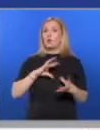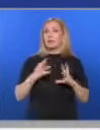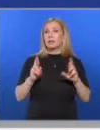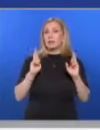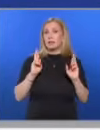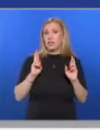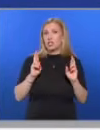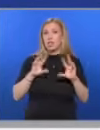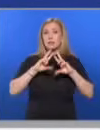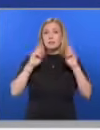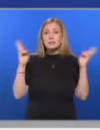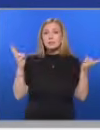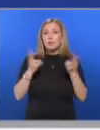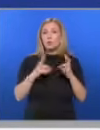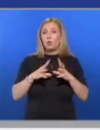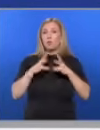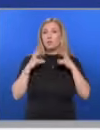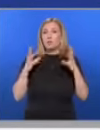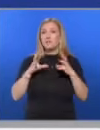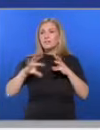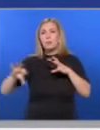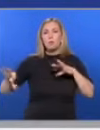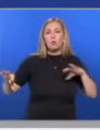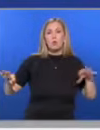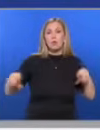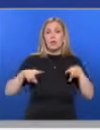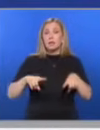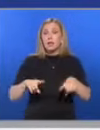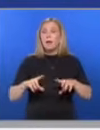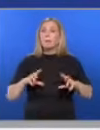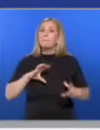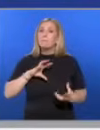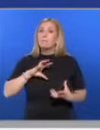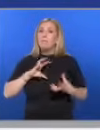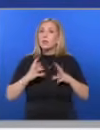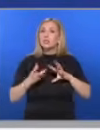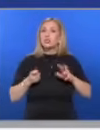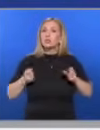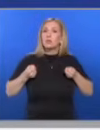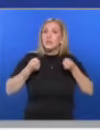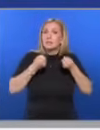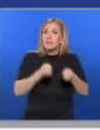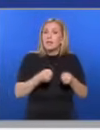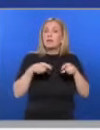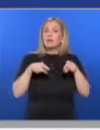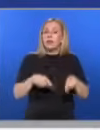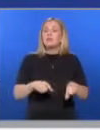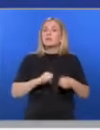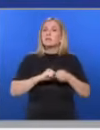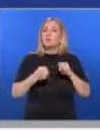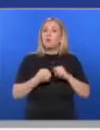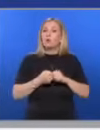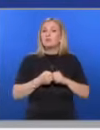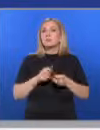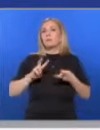надеждата. В свят на увеличаваща се поляризация и дори политическо насилие, този парламент трябва да се бори за